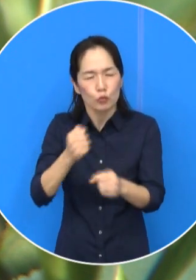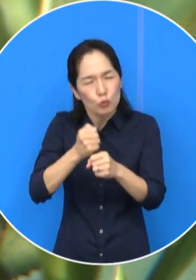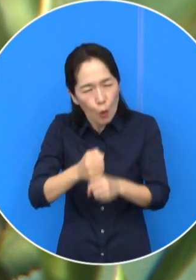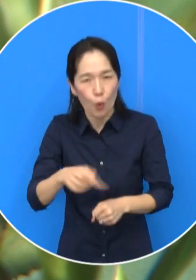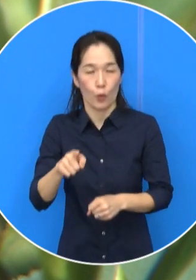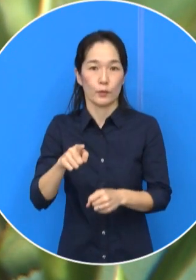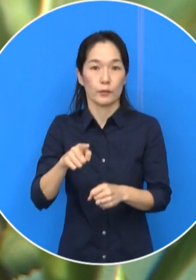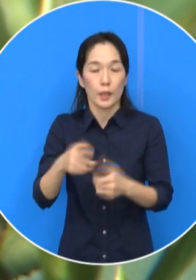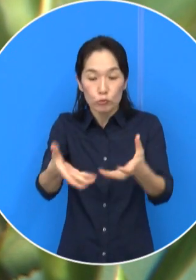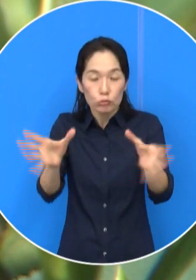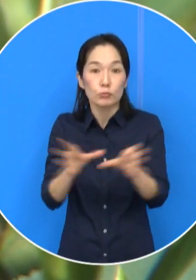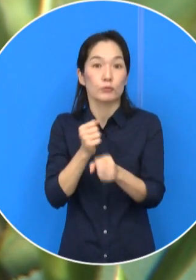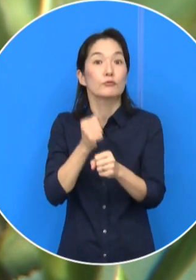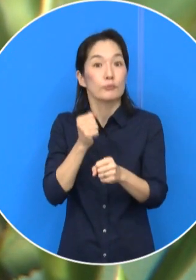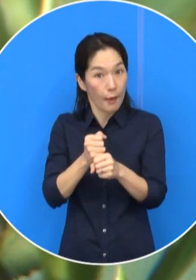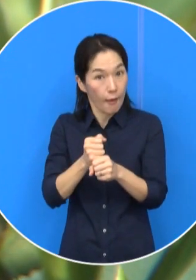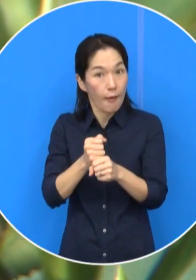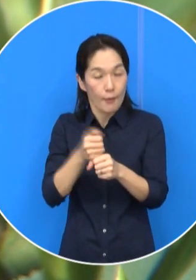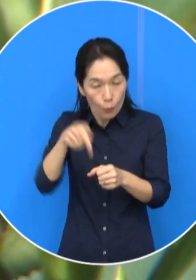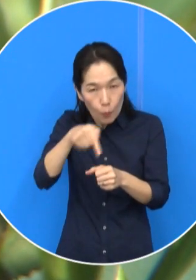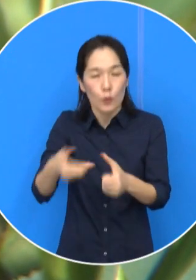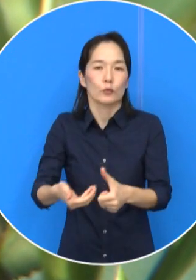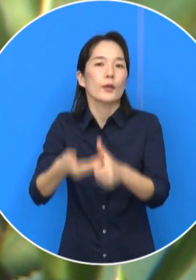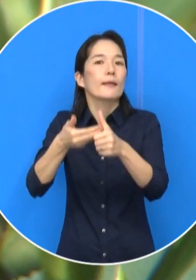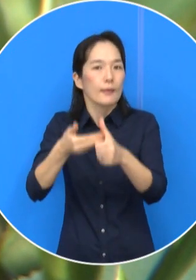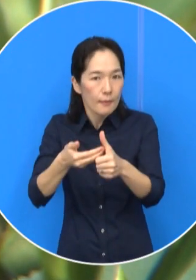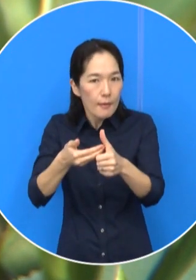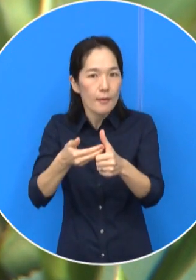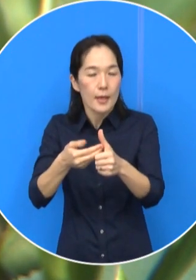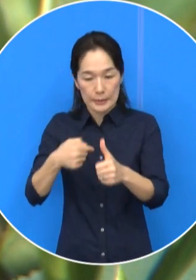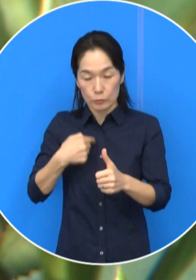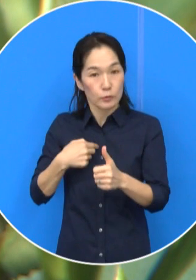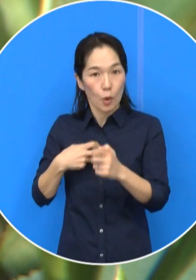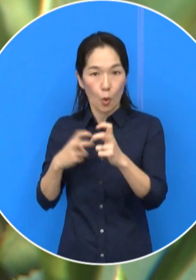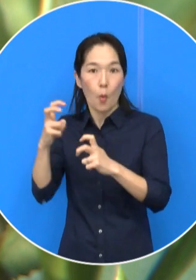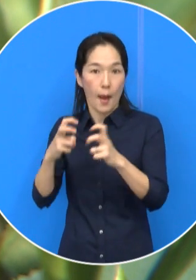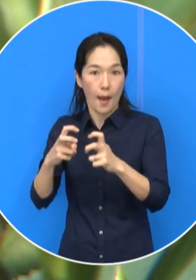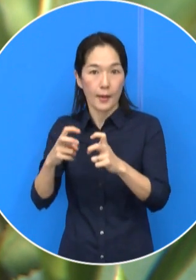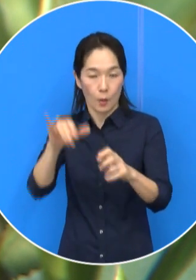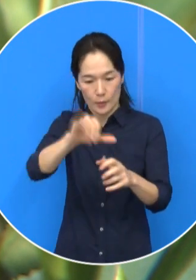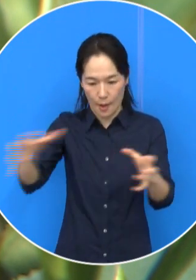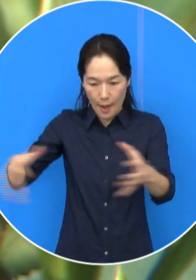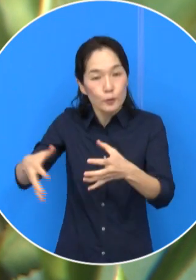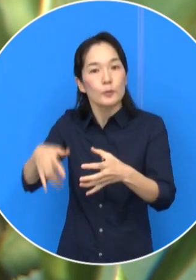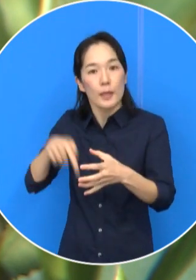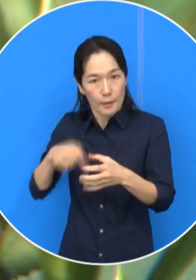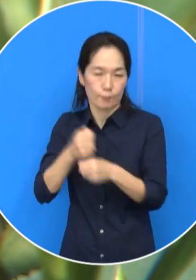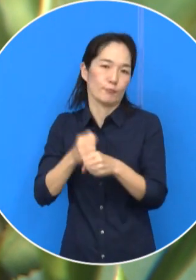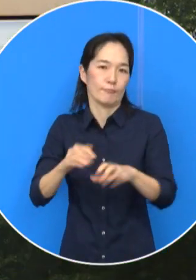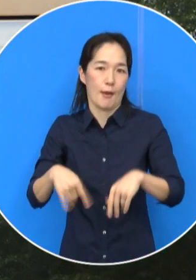と、グループを作ってそれを育成しながら、それでうちの工場に持ってきてもらってですね、